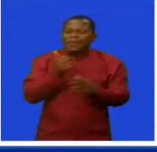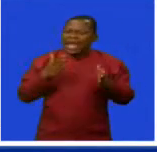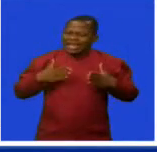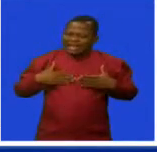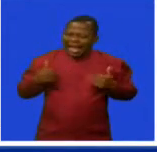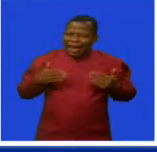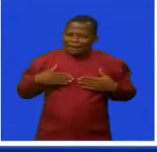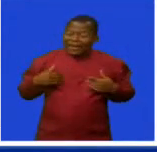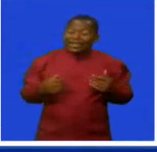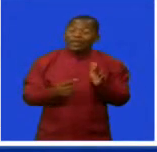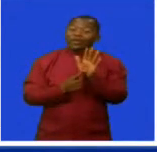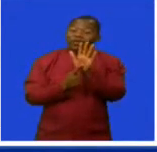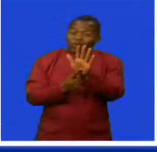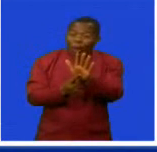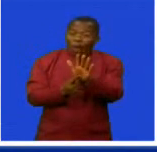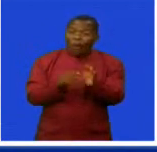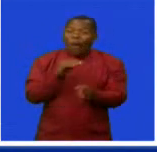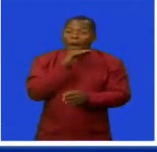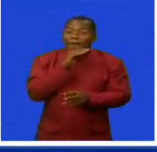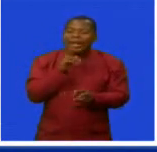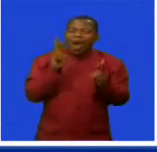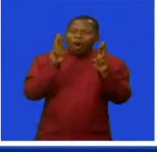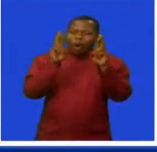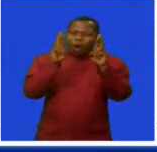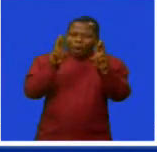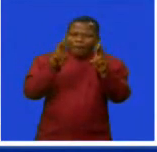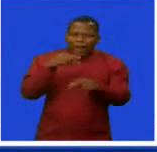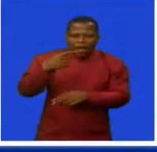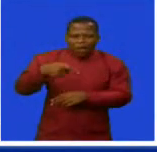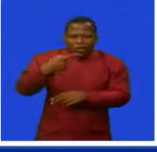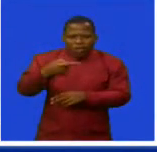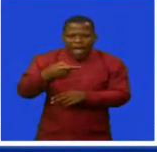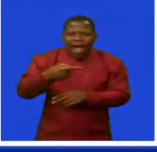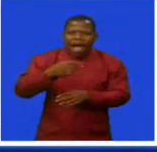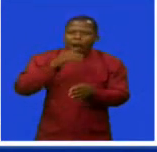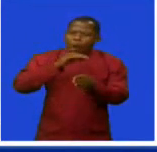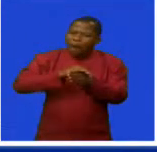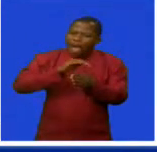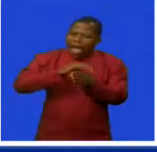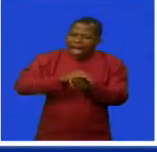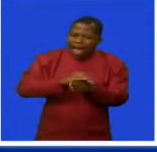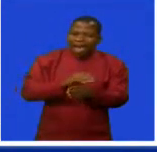kusiniketa-ke sithombe nelithemba lokuthi ingasebenziseka.